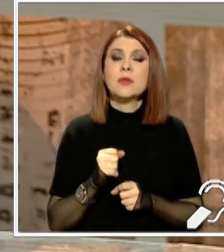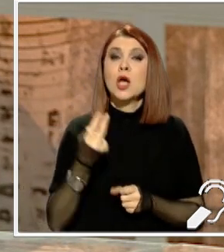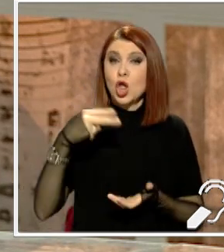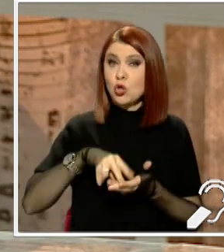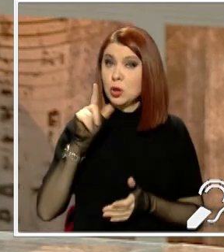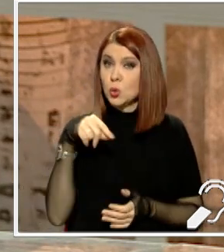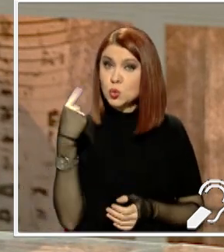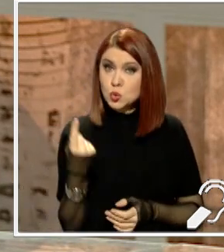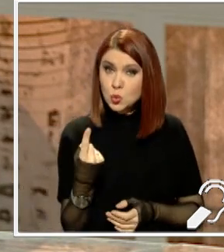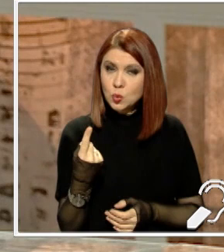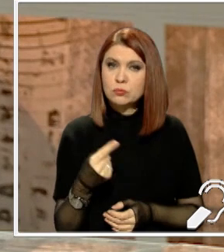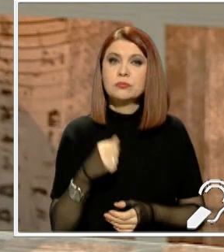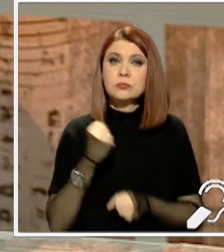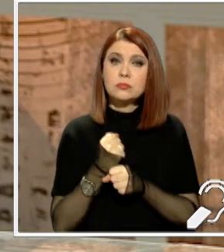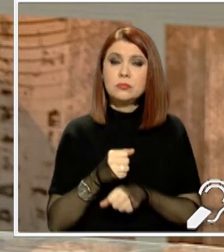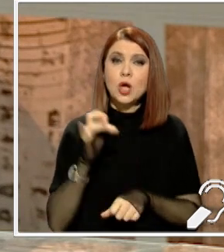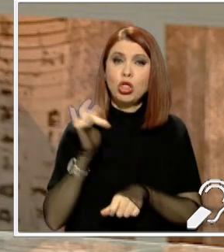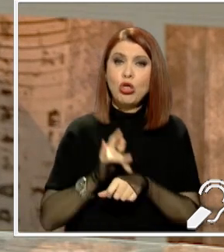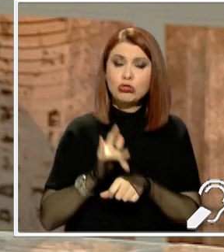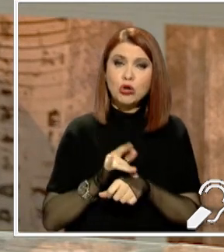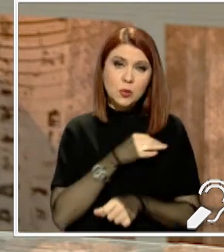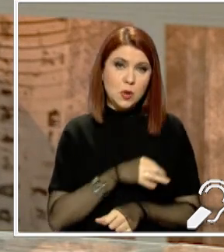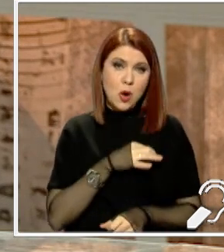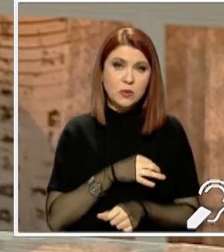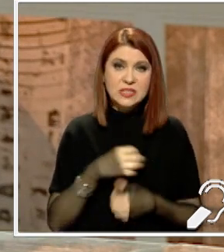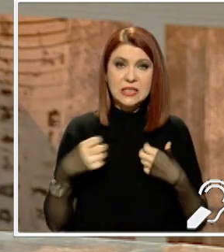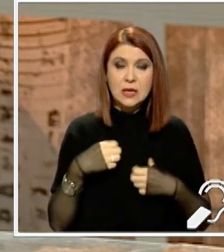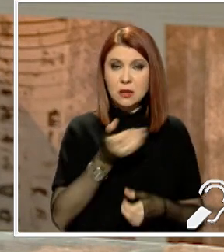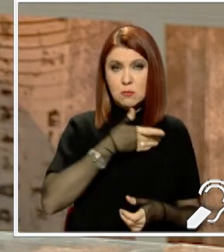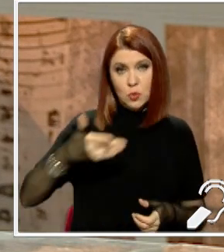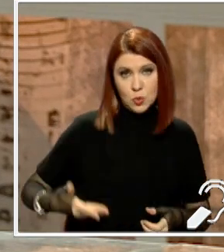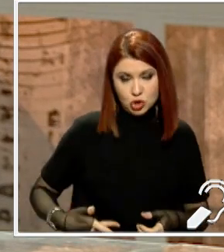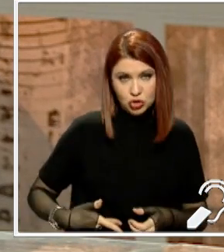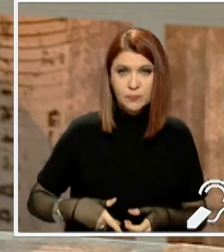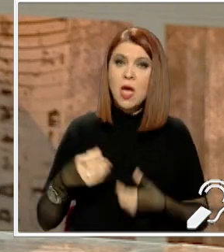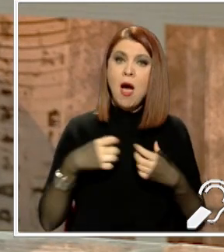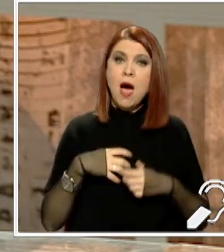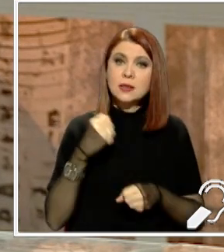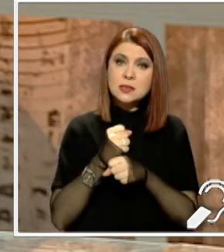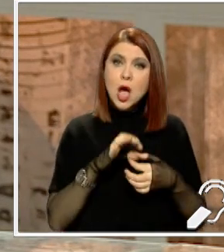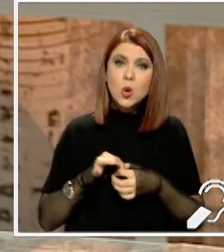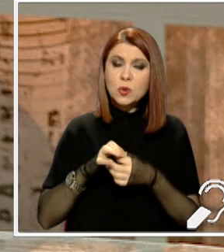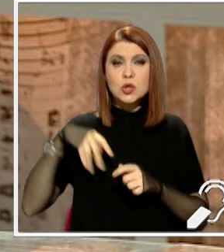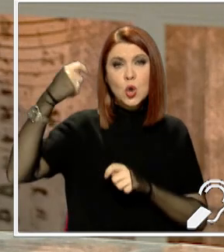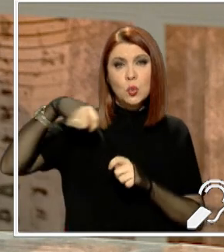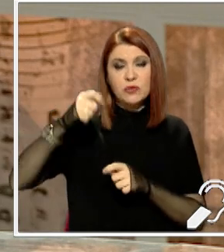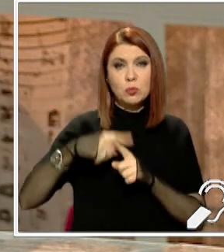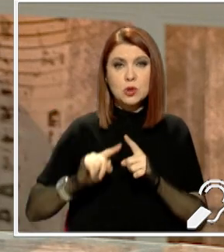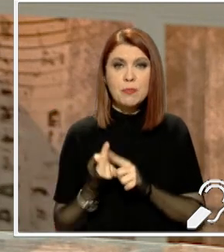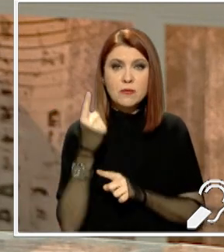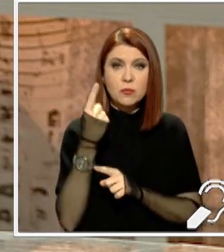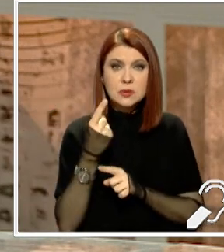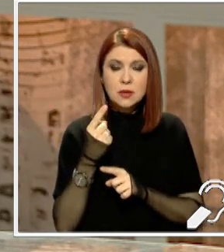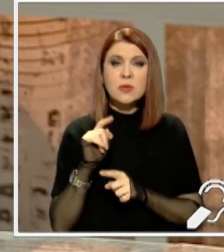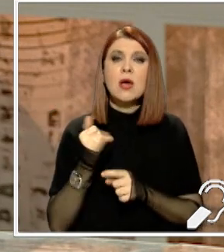în 2021 și-a susținut lucrarea de doctorat la Universitatea de Artă din București. Artista lucrează cu video și performance, la